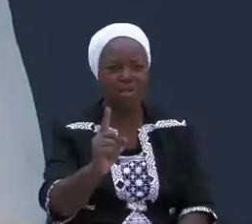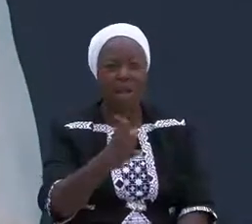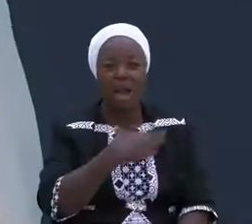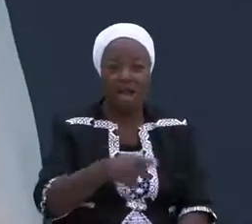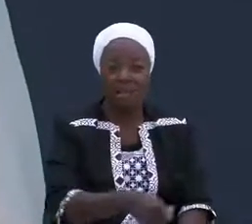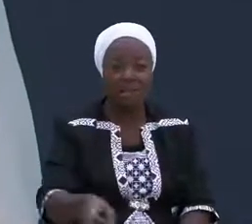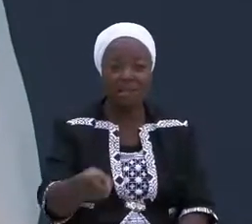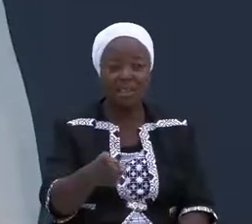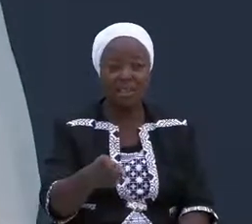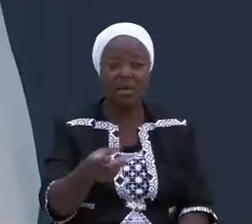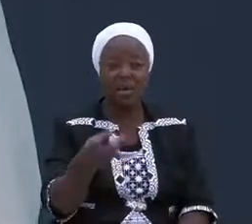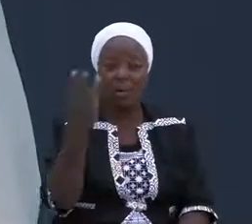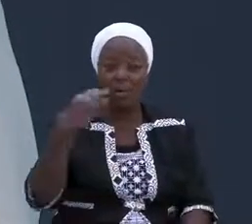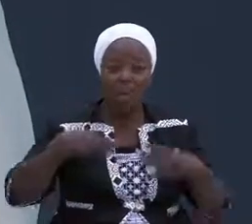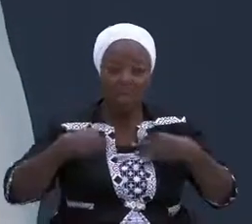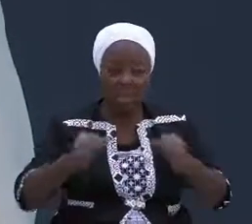tourmentés par des esprits impurs.